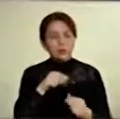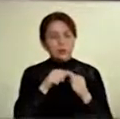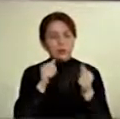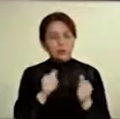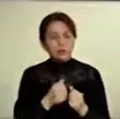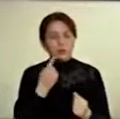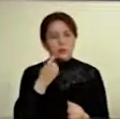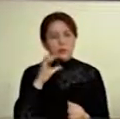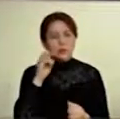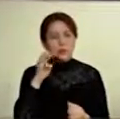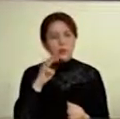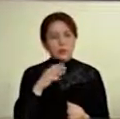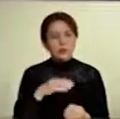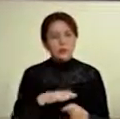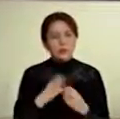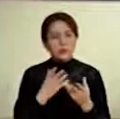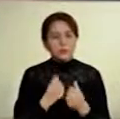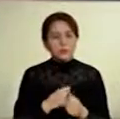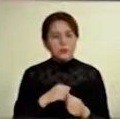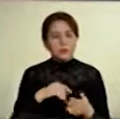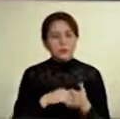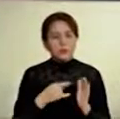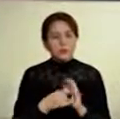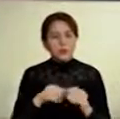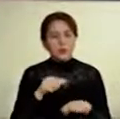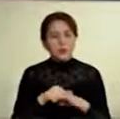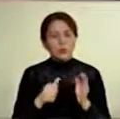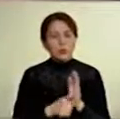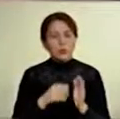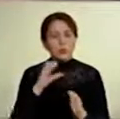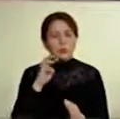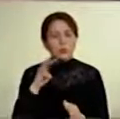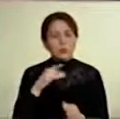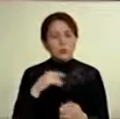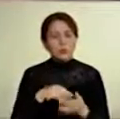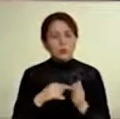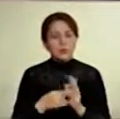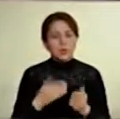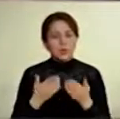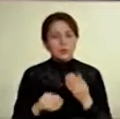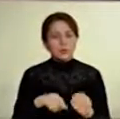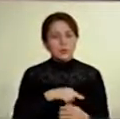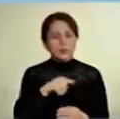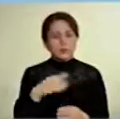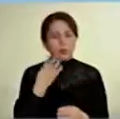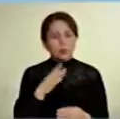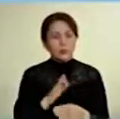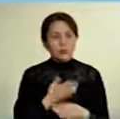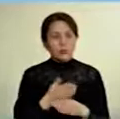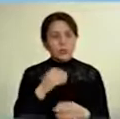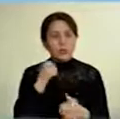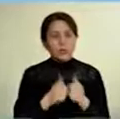1 sm'dan deb oladigan bo'lsangiz kataklarni 16 sm kvadratga teng. Agar ularni 4 ga bo'lib, har